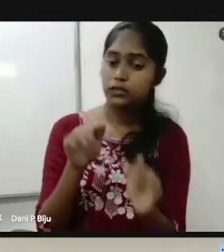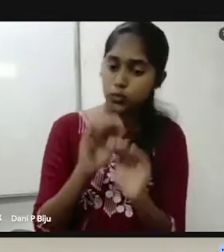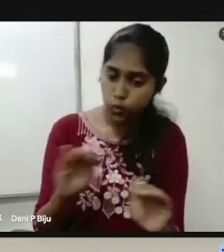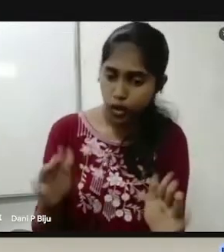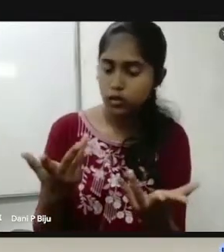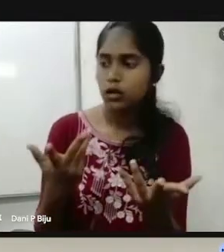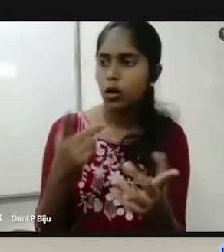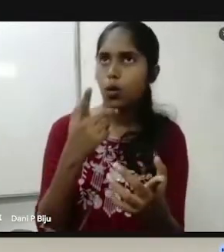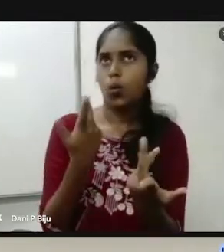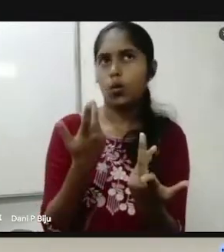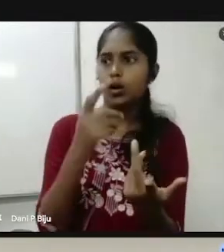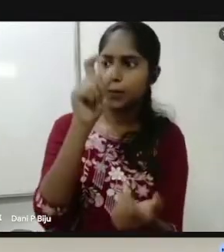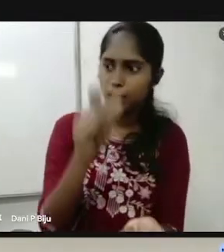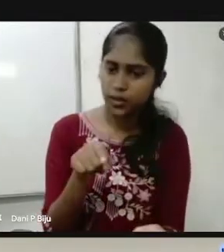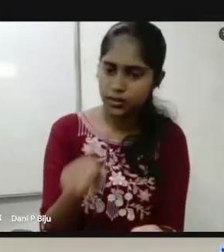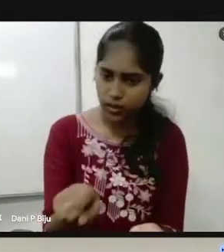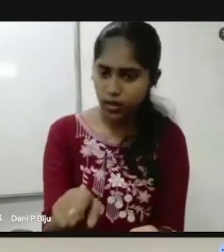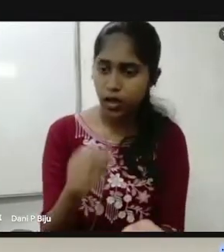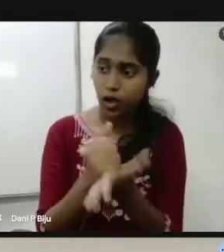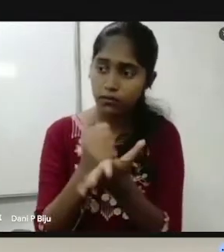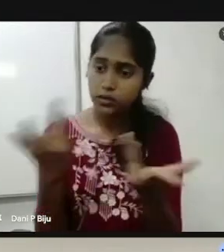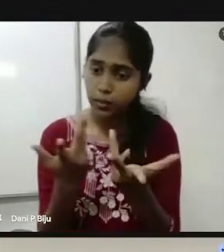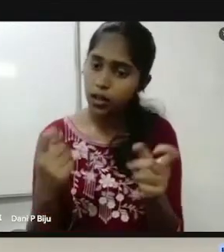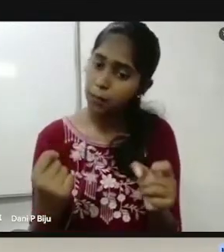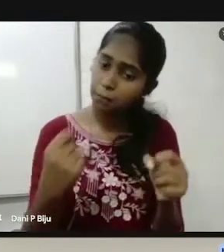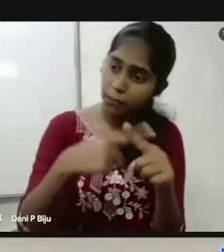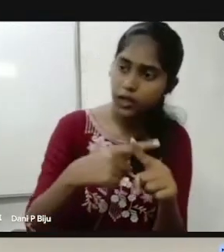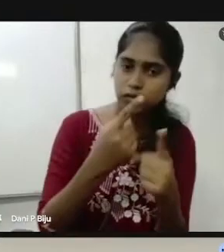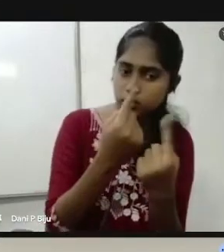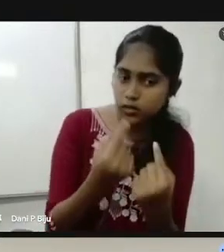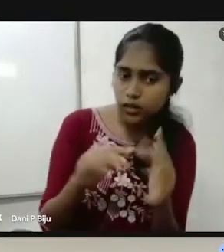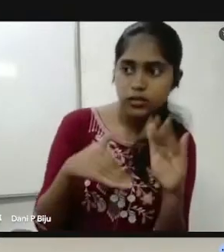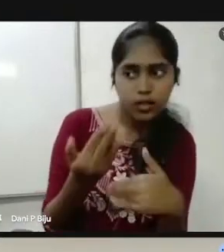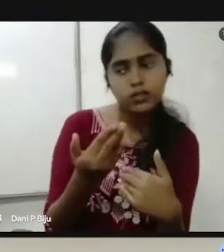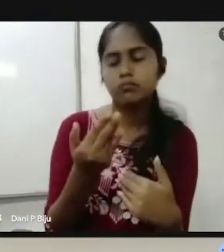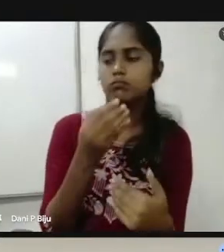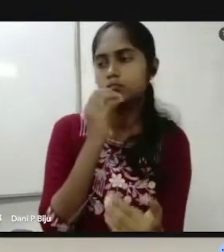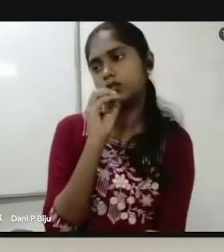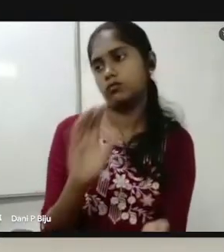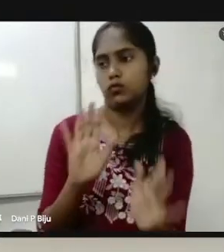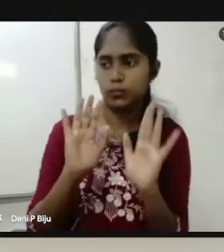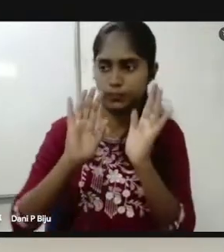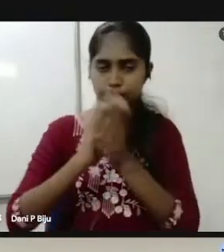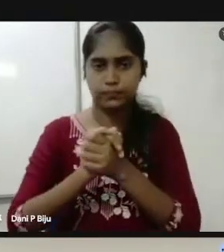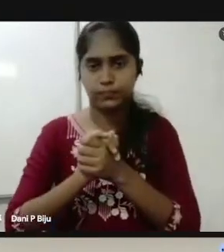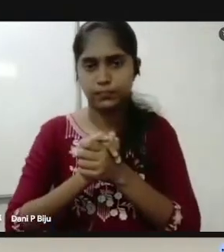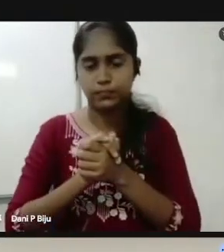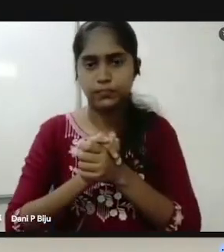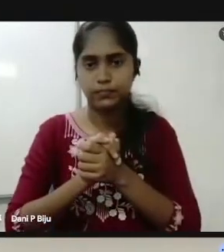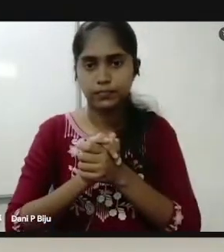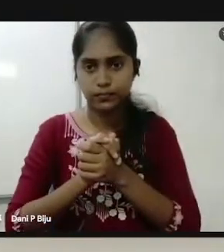നമ്മൾ നോക്കിയിട്ടേ അത് റെക്കമെൻഡ് ചെയ്യാറുള്ളൂ. Did I answer your question? മാം